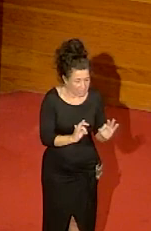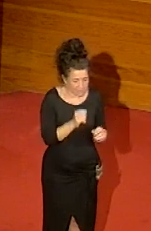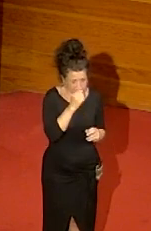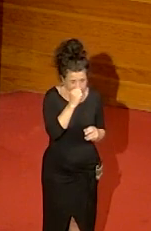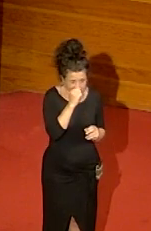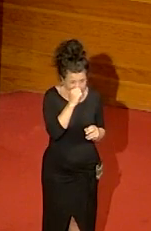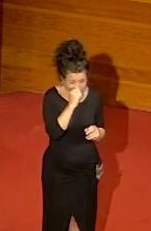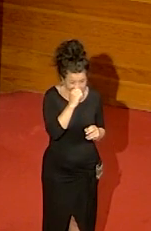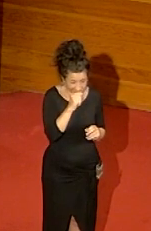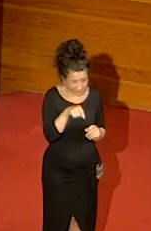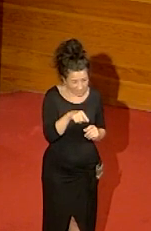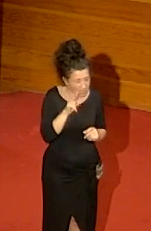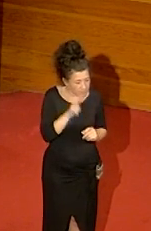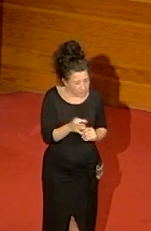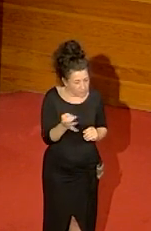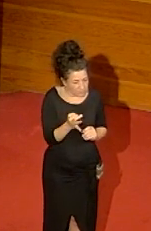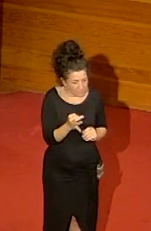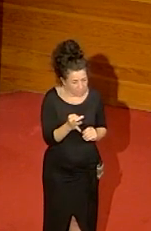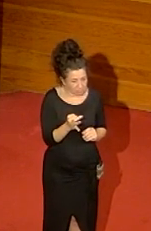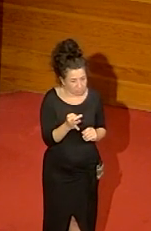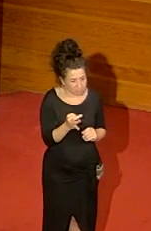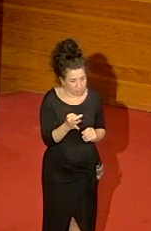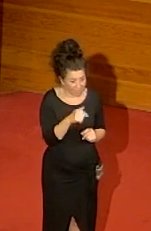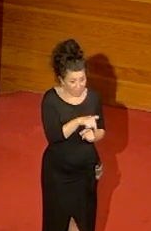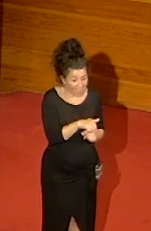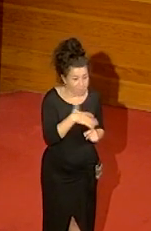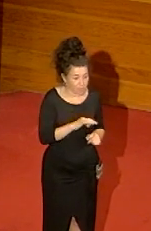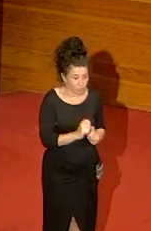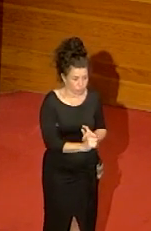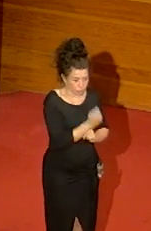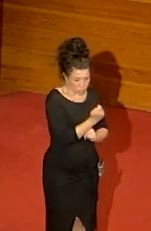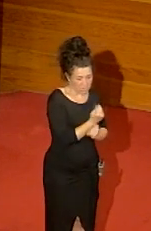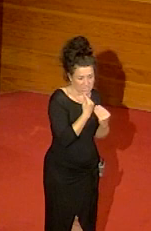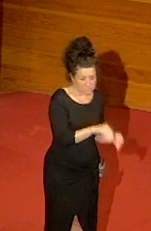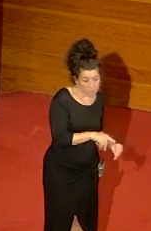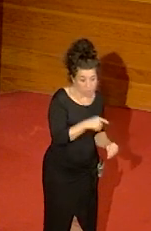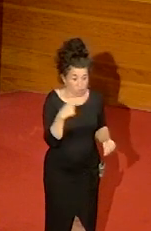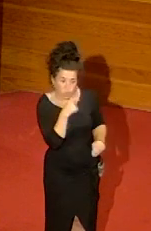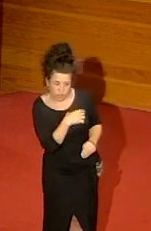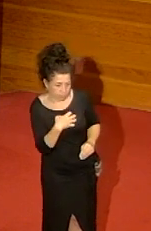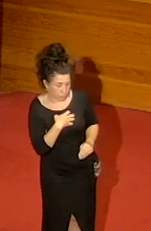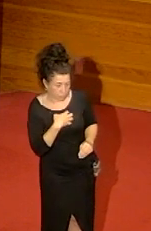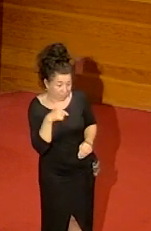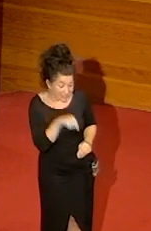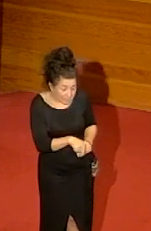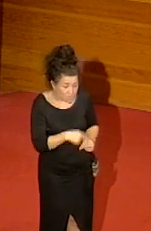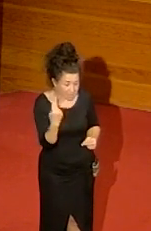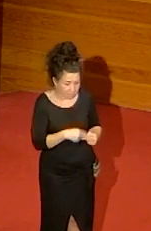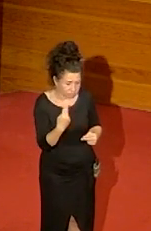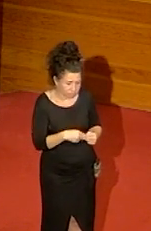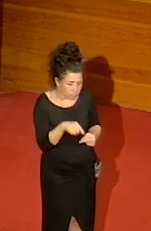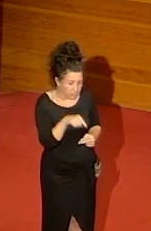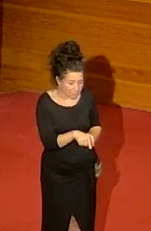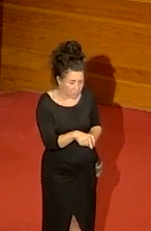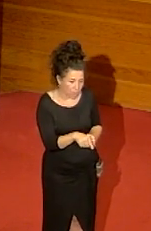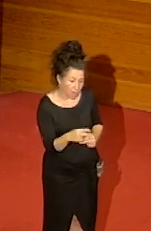ahal izan genuen, ba segurazki Errusian lortuko ez genuen historia bat eta muga batean lortzen den historia bat eta bi aldetako